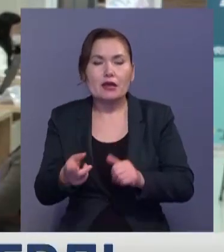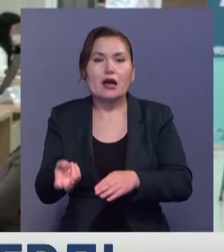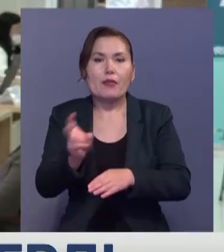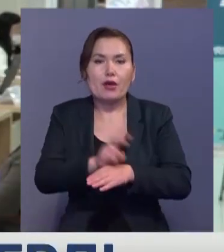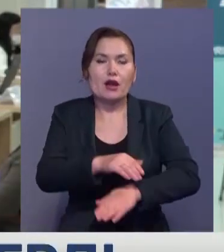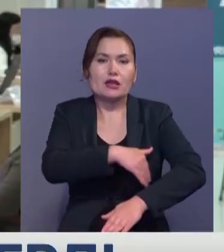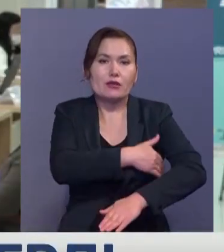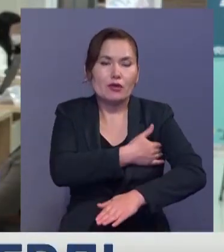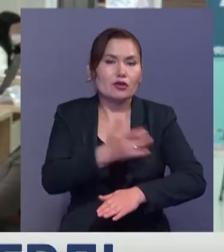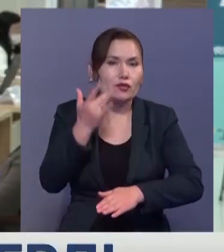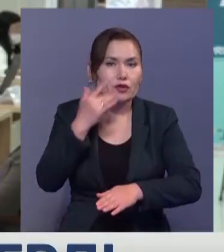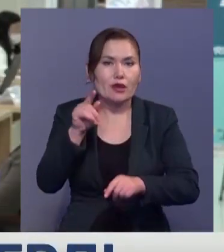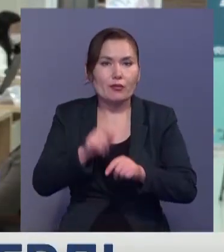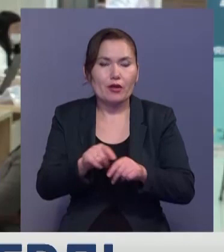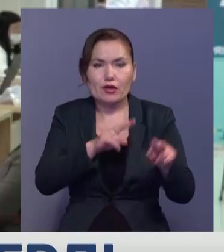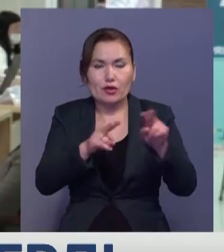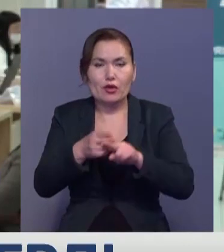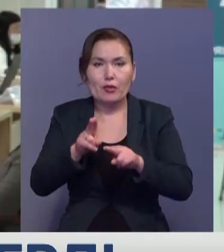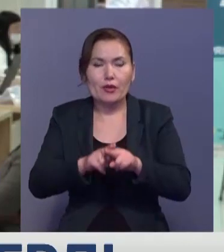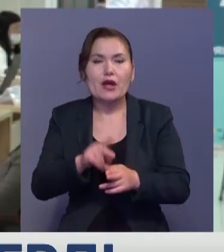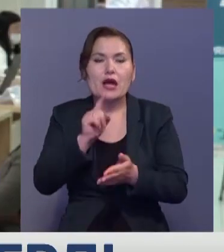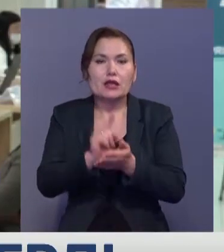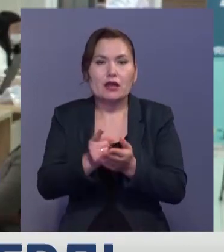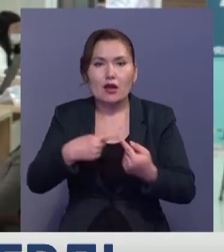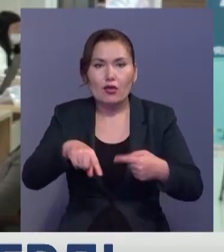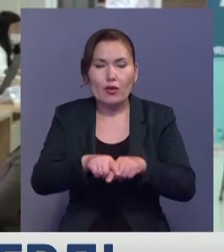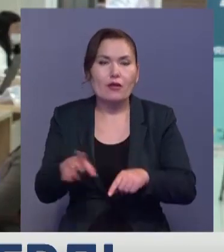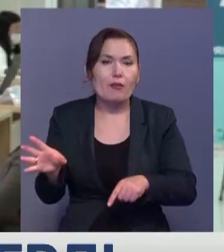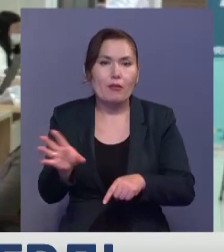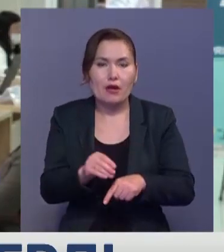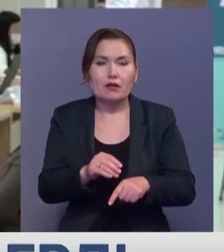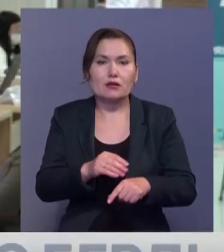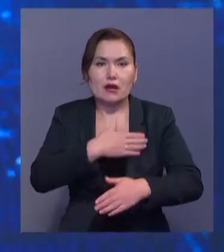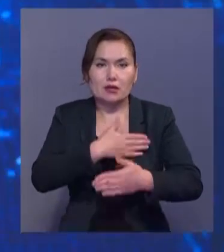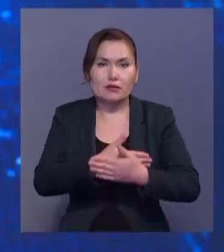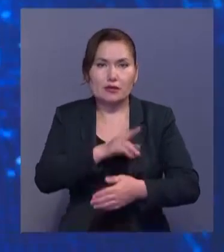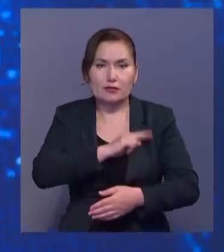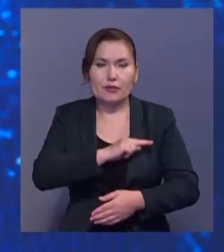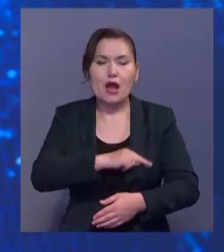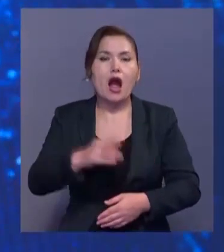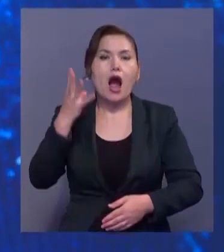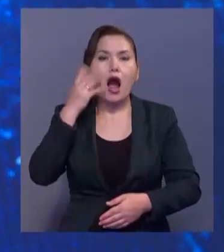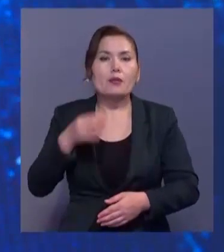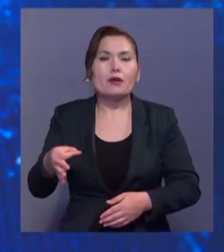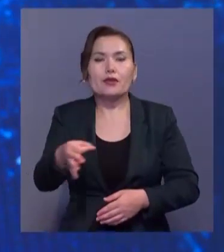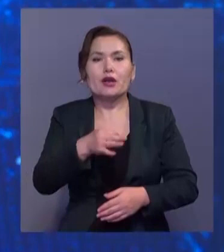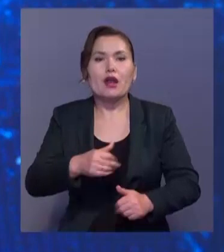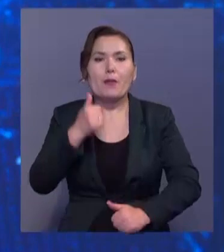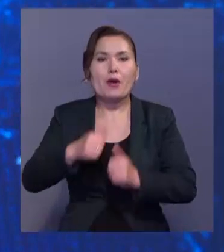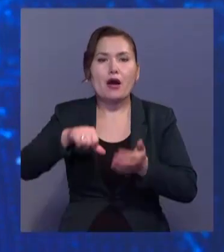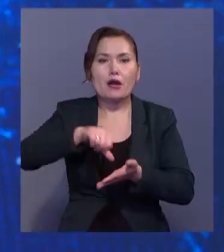температурасы тексерілді. Учаскелердің барлығы тесті құралдармен жабдықталған. Алматы облысынан